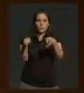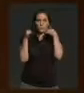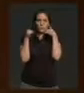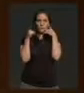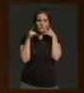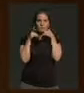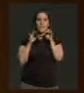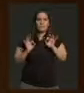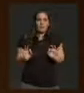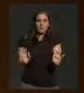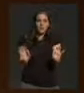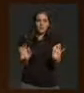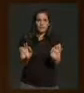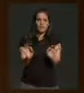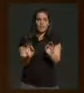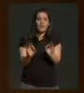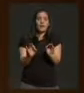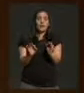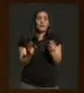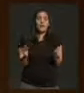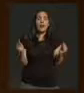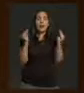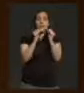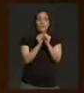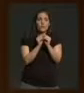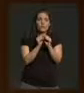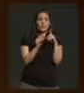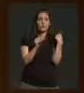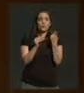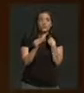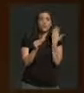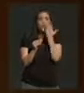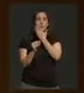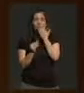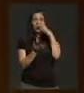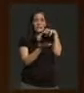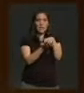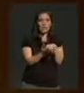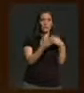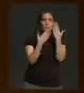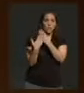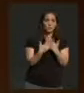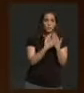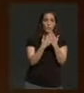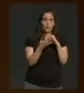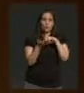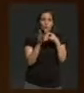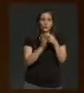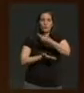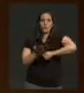Adibidez, iazko denboraldian 160 entrenatzaile praktika egin zituzten Lezamako